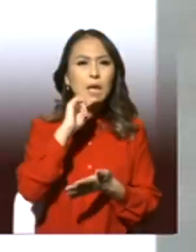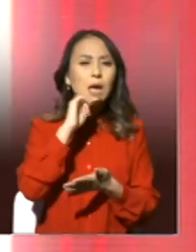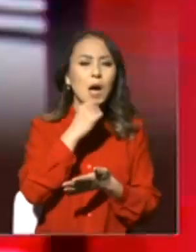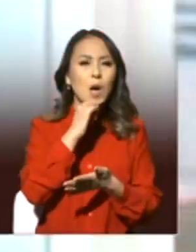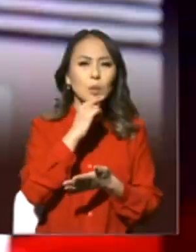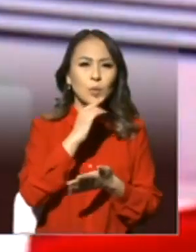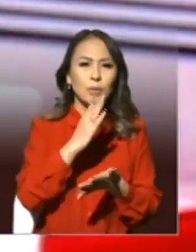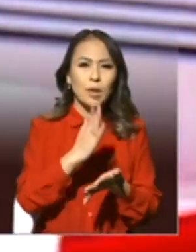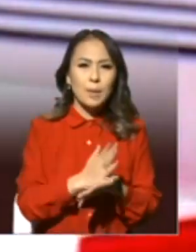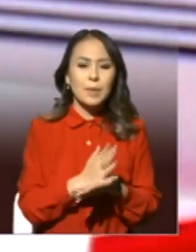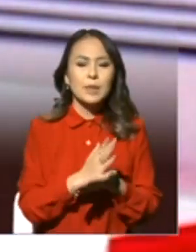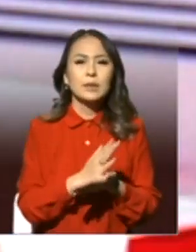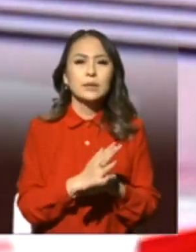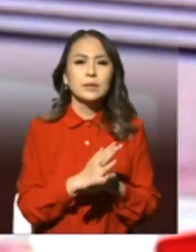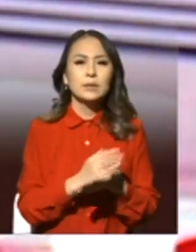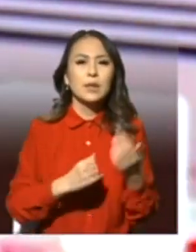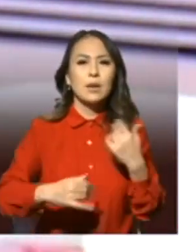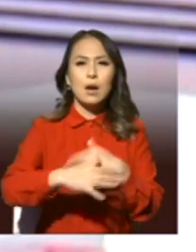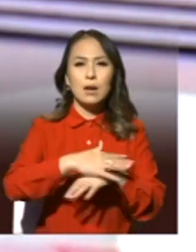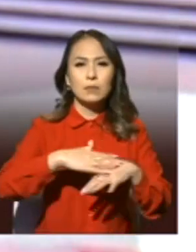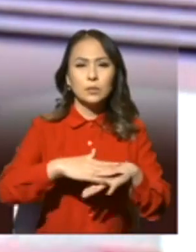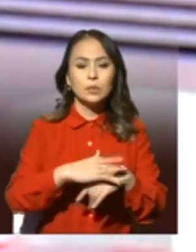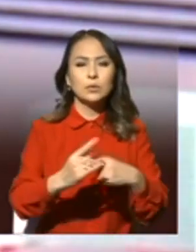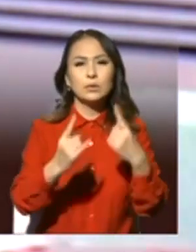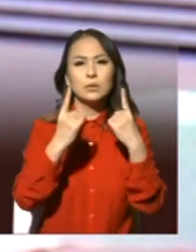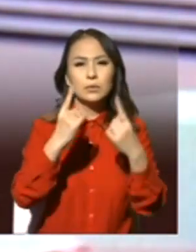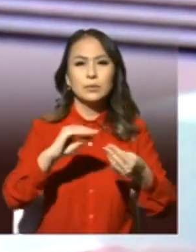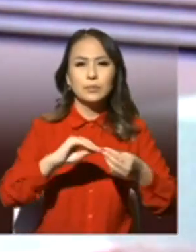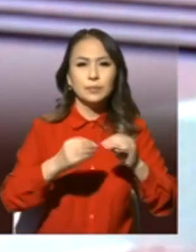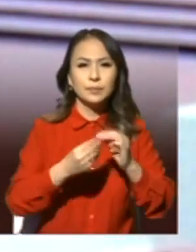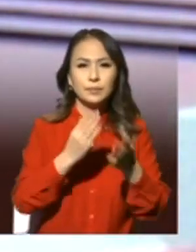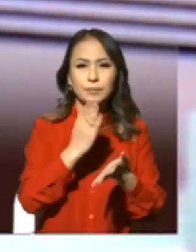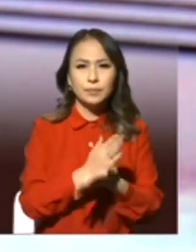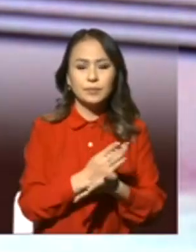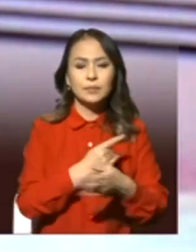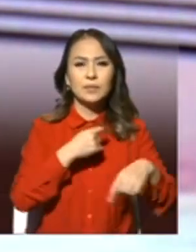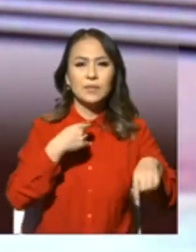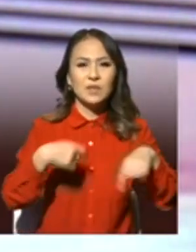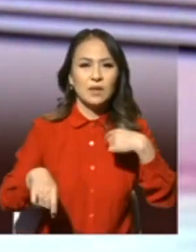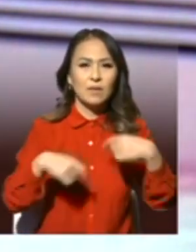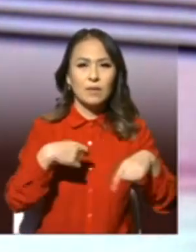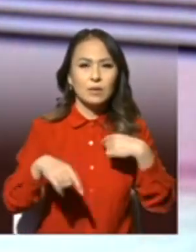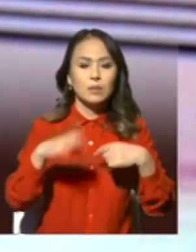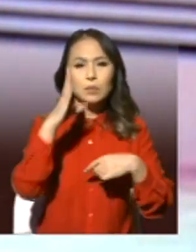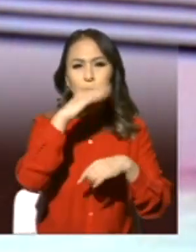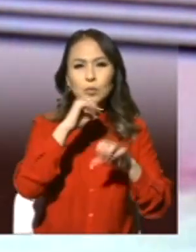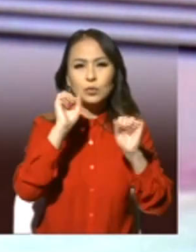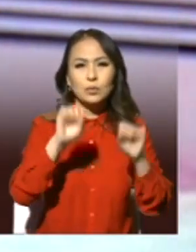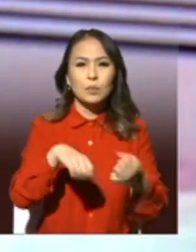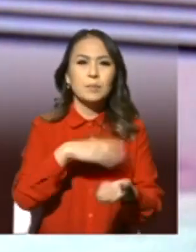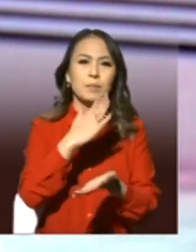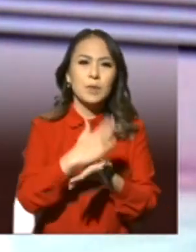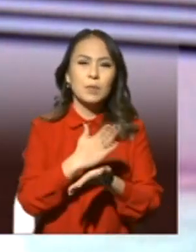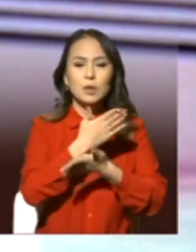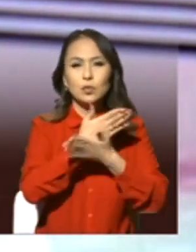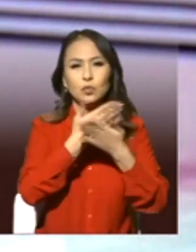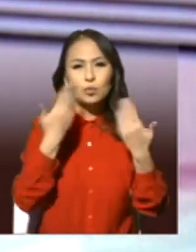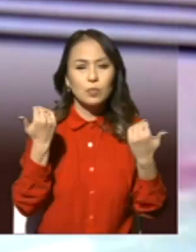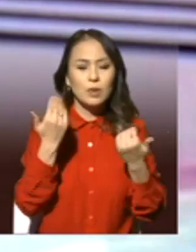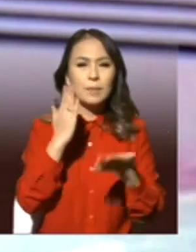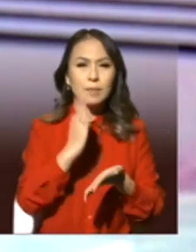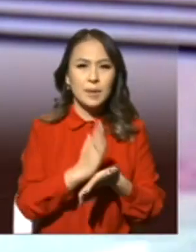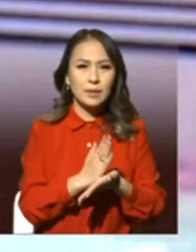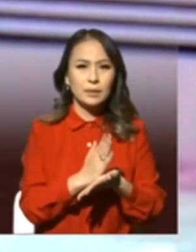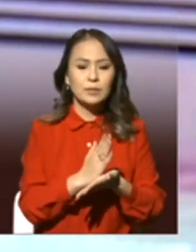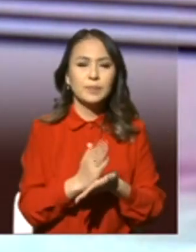экономикалық қолжетімділігіміз де бар, халқымыздың әл-ауқаты бар, ол жаңағы азық-түлік тауарларын сатып алуға мүмкіншілігі бар ма, жоқ па деген мәселе бар. Содан